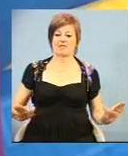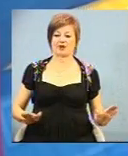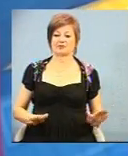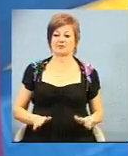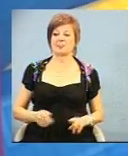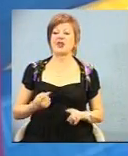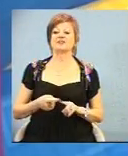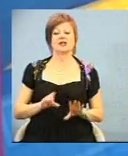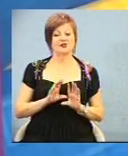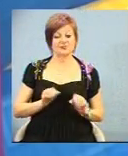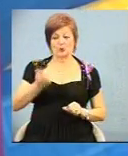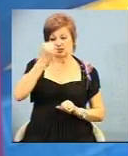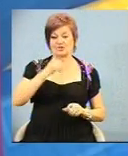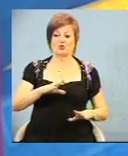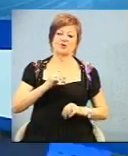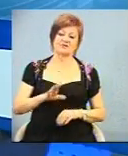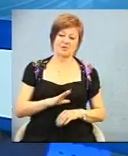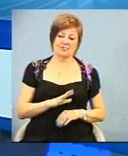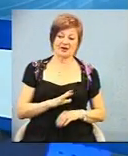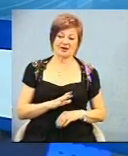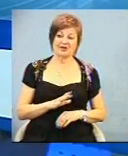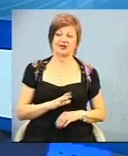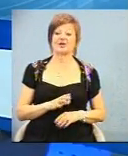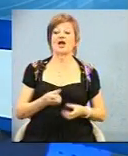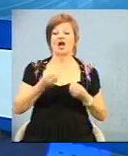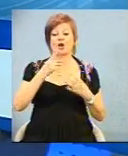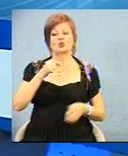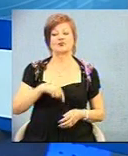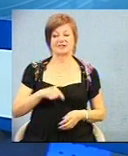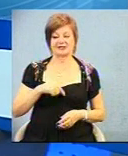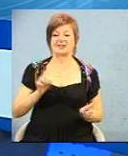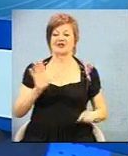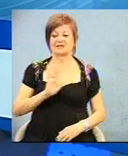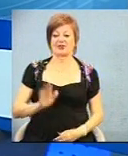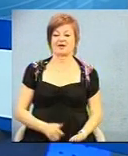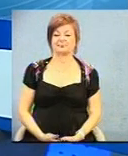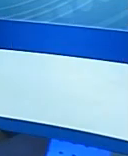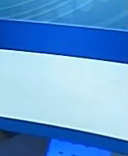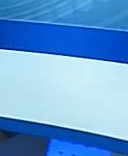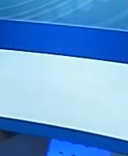На цьому все. Дякуємо, що довіряєте. Гарного вам настрою. Побачимось.